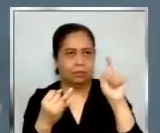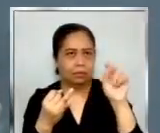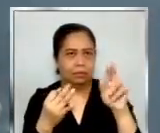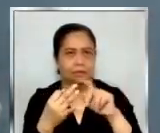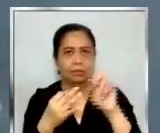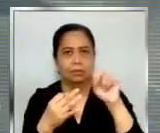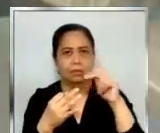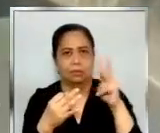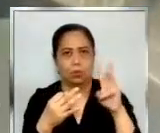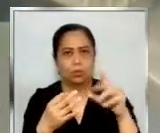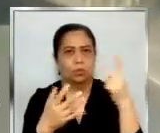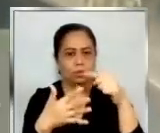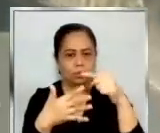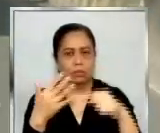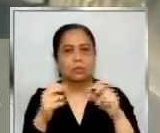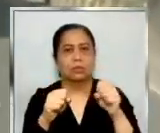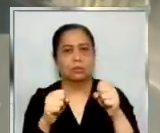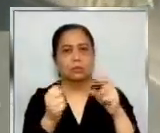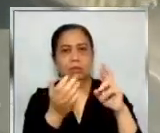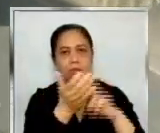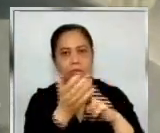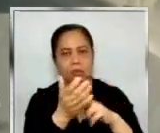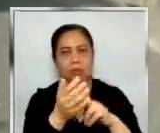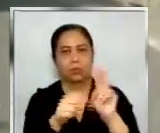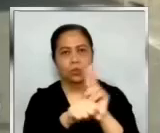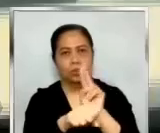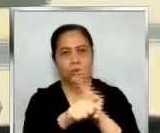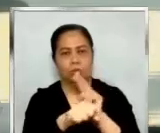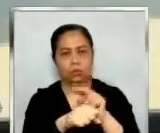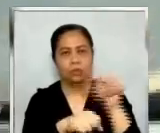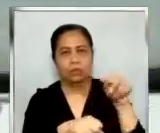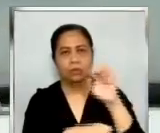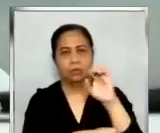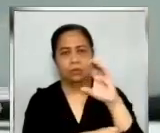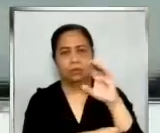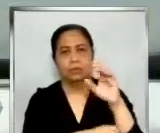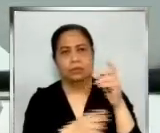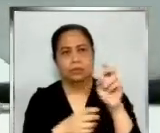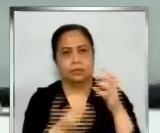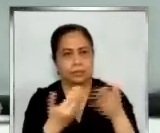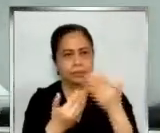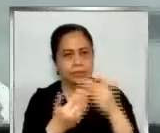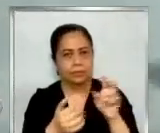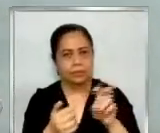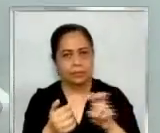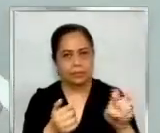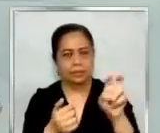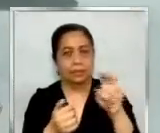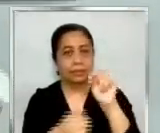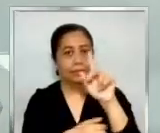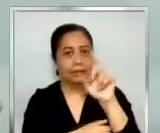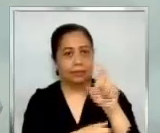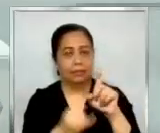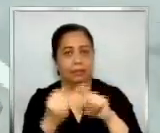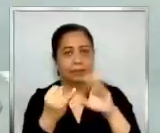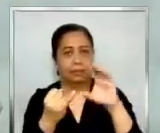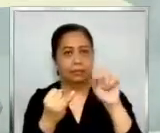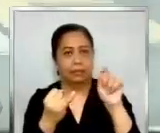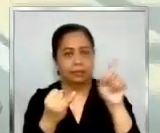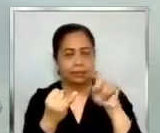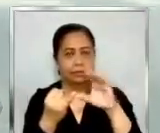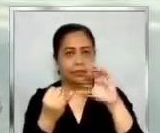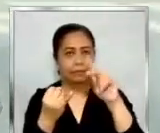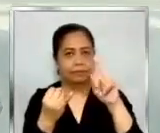Tplex ang pwede magrehistro at gumawa ng account sa Easy Trip na ginagamit naman sa NLEX, SETEX, Cavitex at